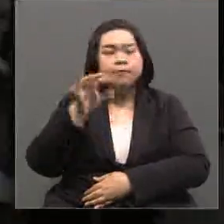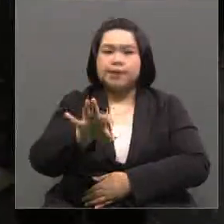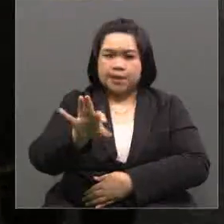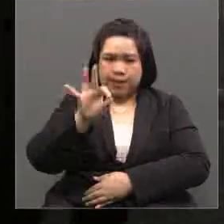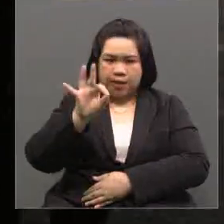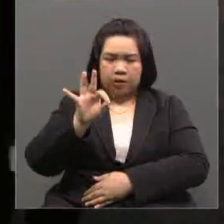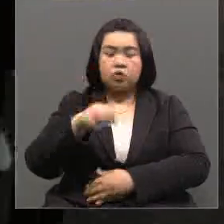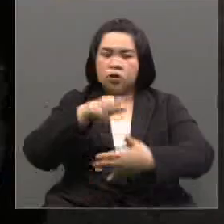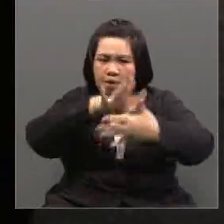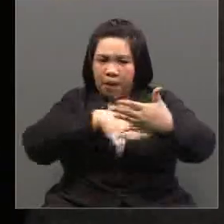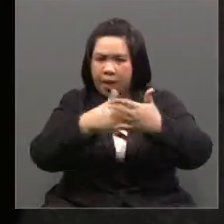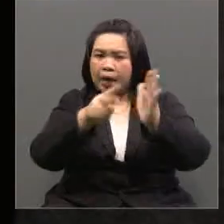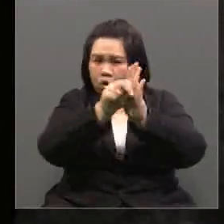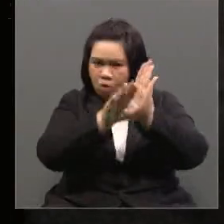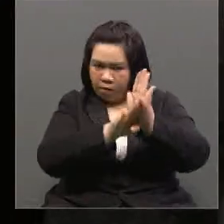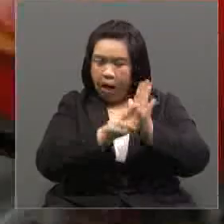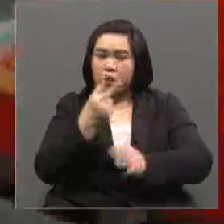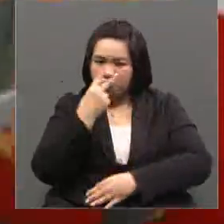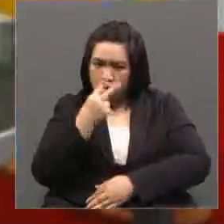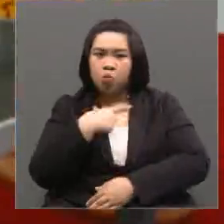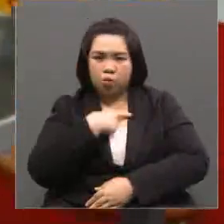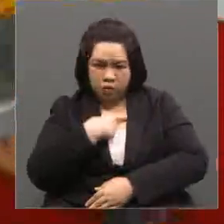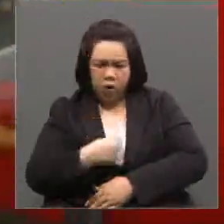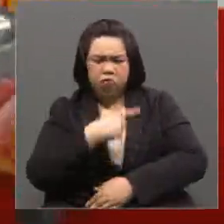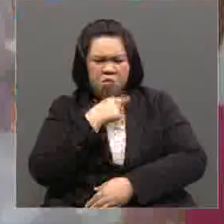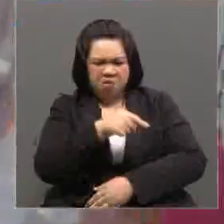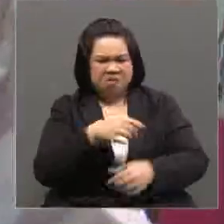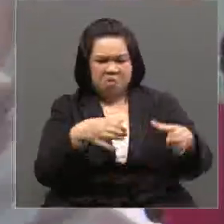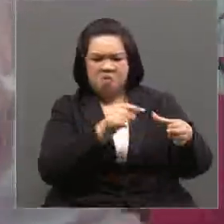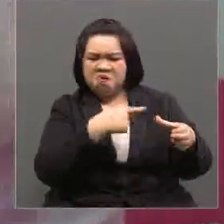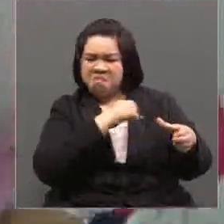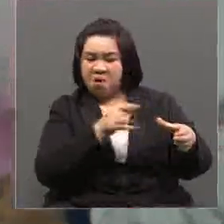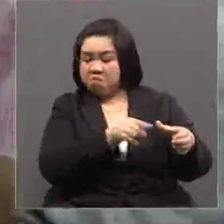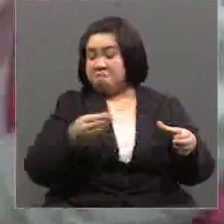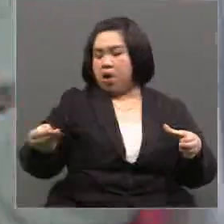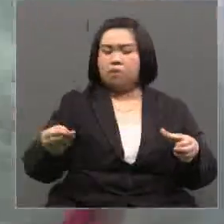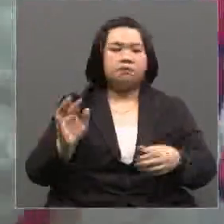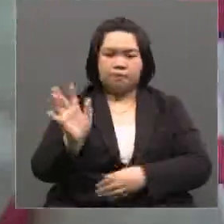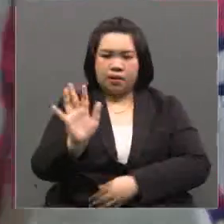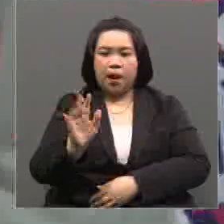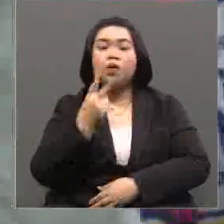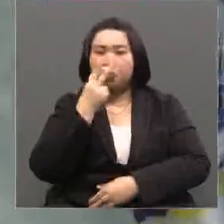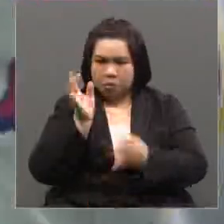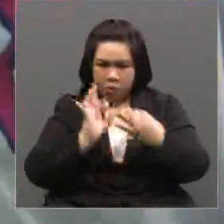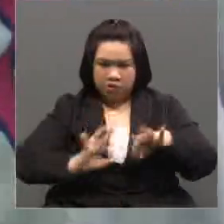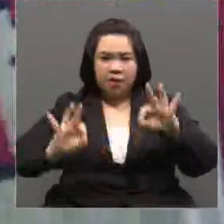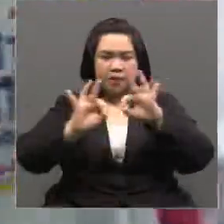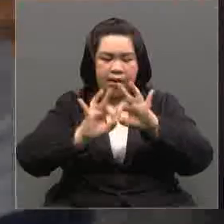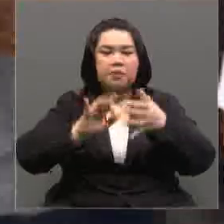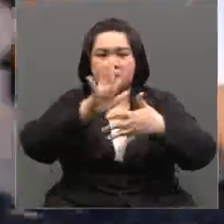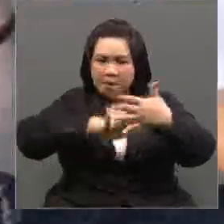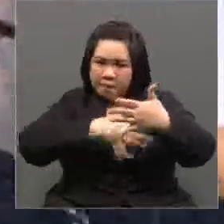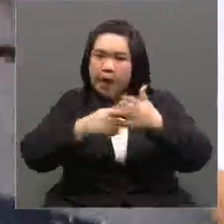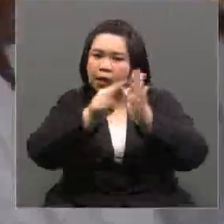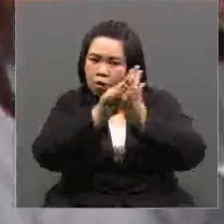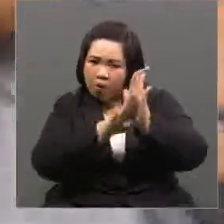ที่นโยบายอย่าเลือกเพราะไม่ชอบพรรคไหนแล้วเทคะแนนให้พักฝั่งตรงข้ามตรงนี้ล่ะค่ะจะเป็นการแบ่งแยกประเทศนั่นเอง